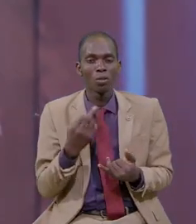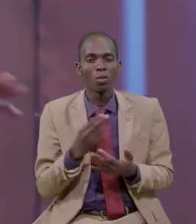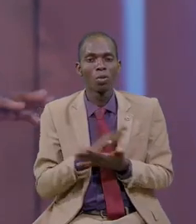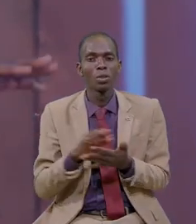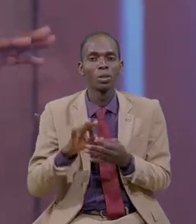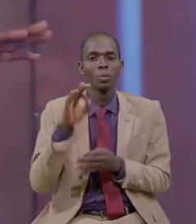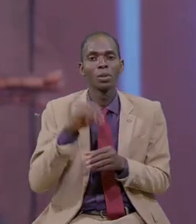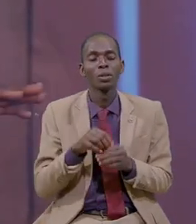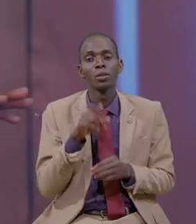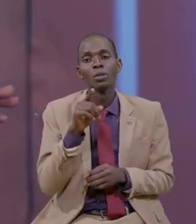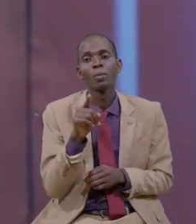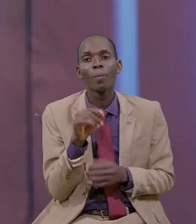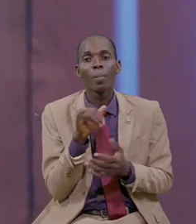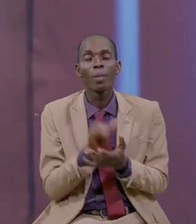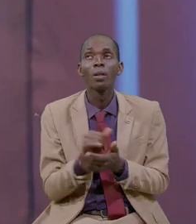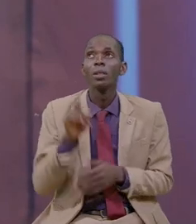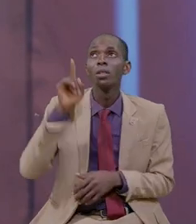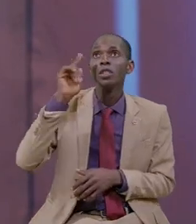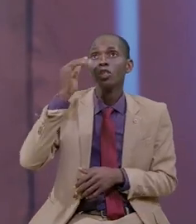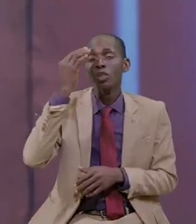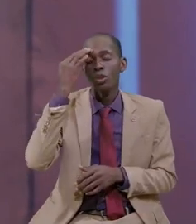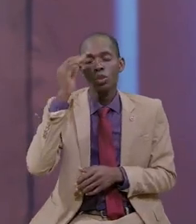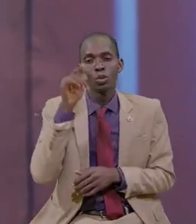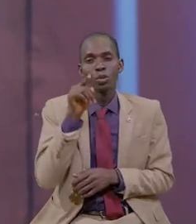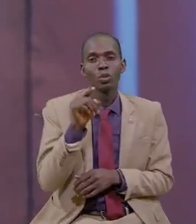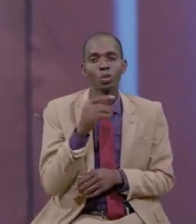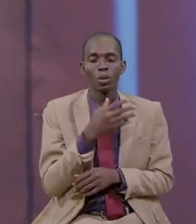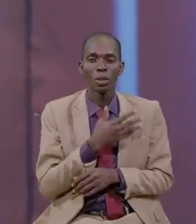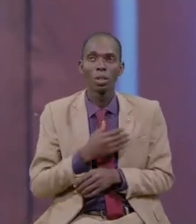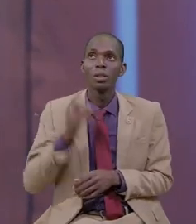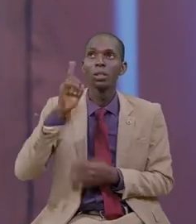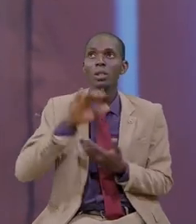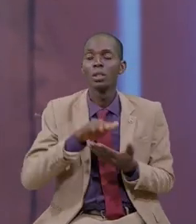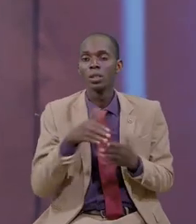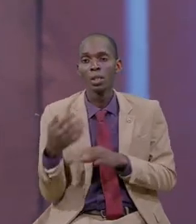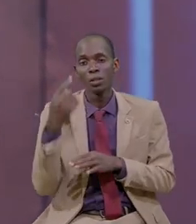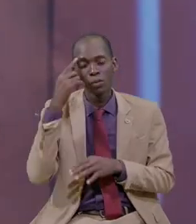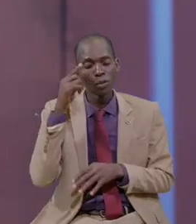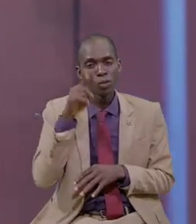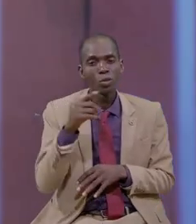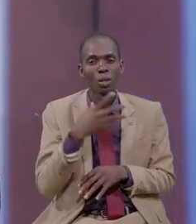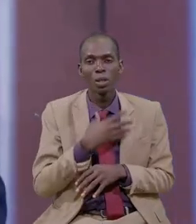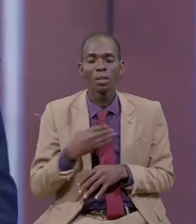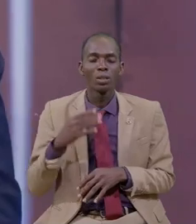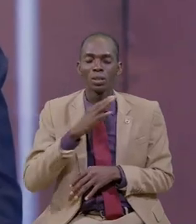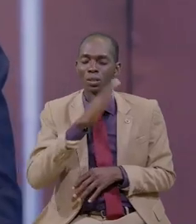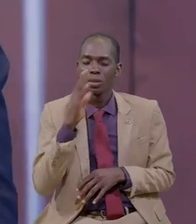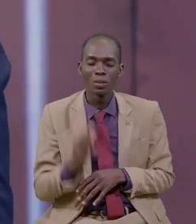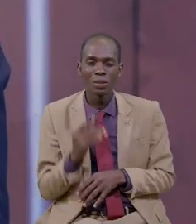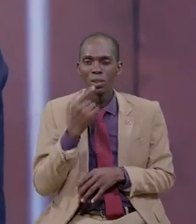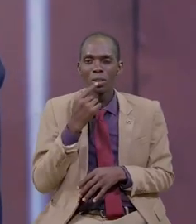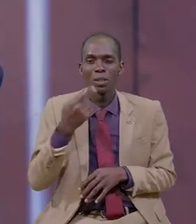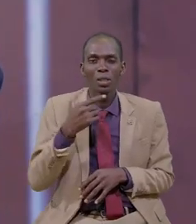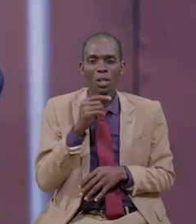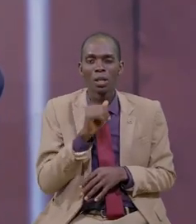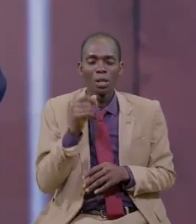toi, il te bouge, il te guide, et tu ne dis pas et tu ne dis jamais